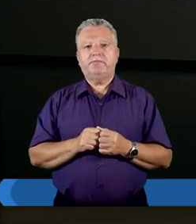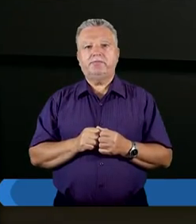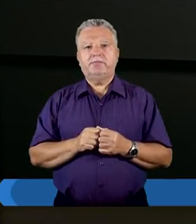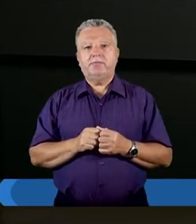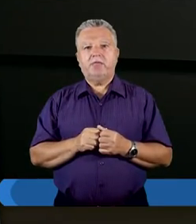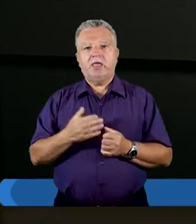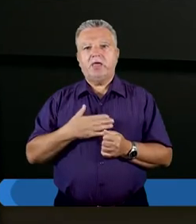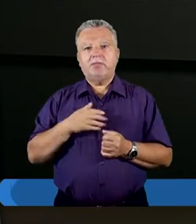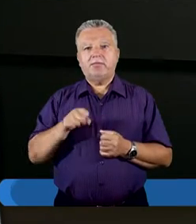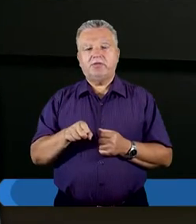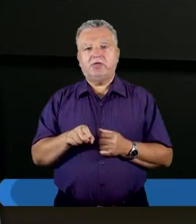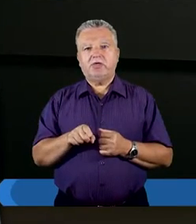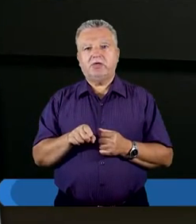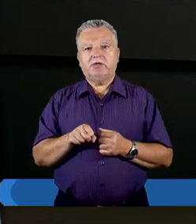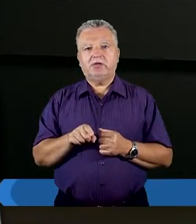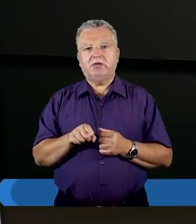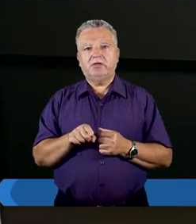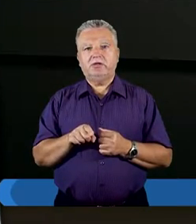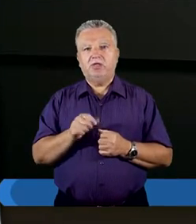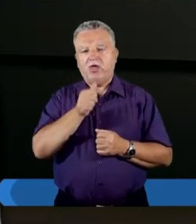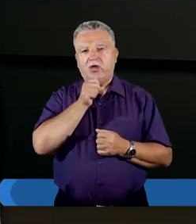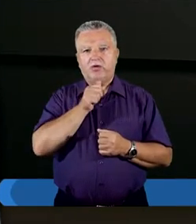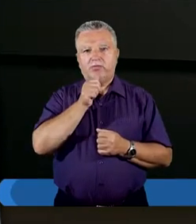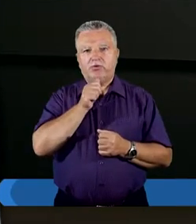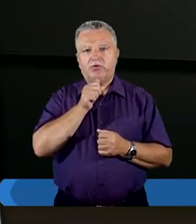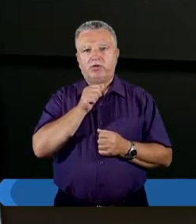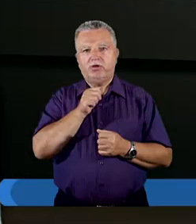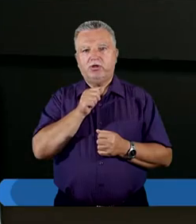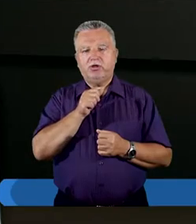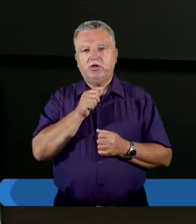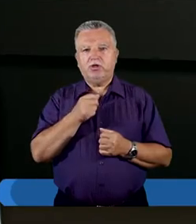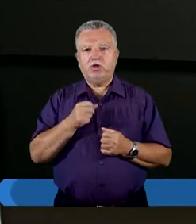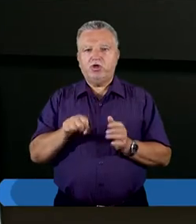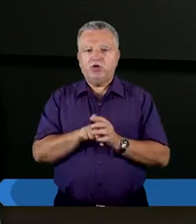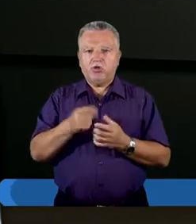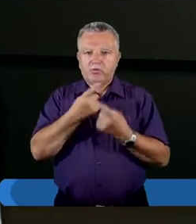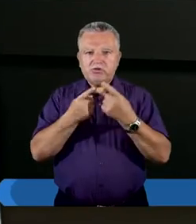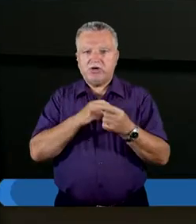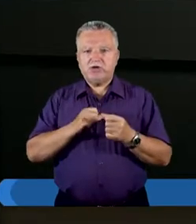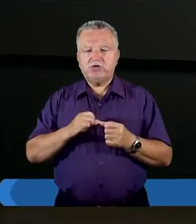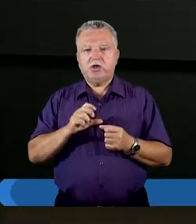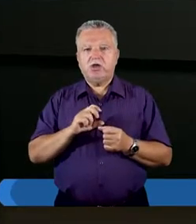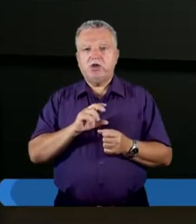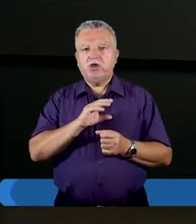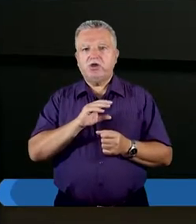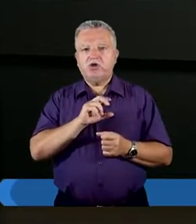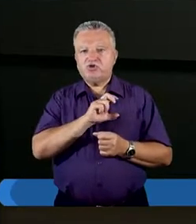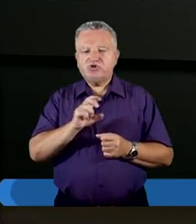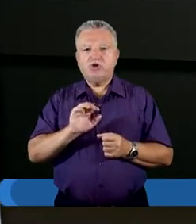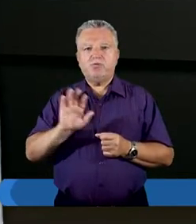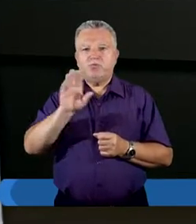Nawet mamy takie próby, dociekanie, czy rzeczywiście Bóg przywrócił go do